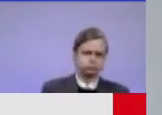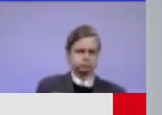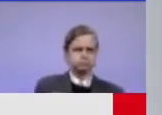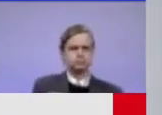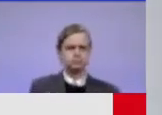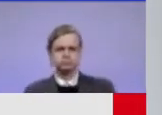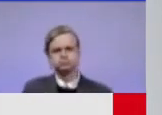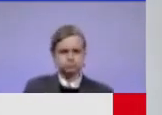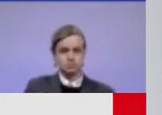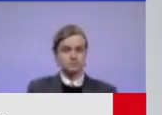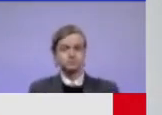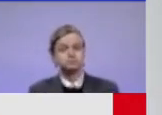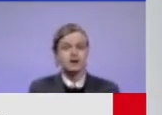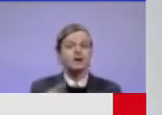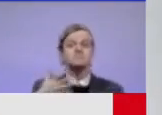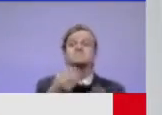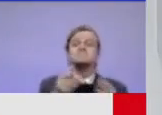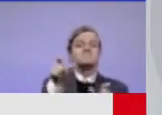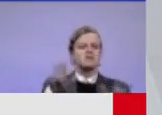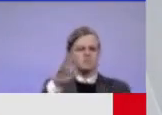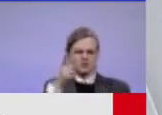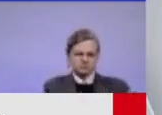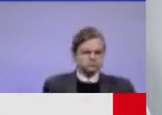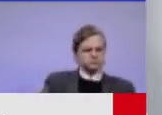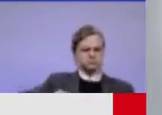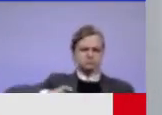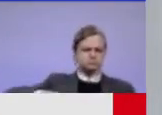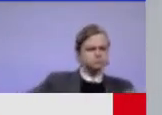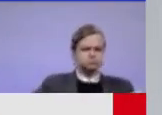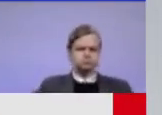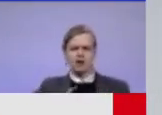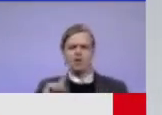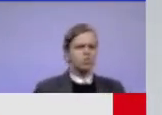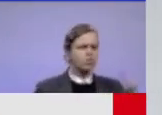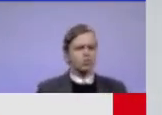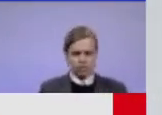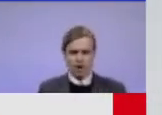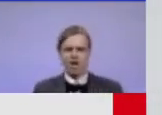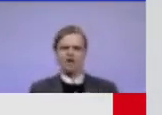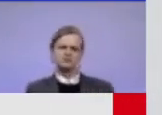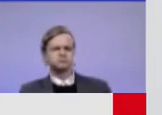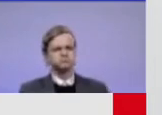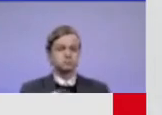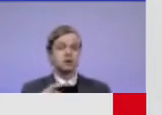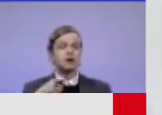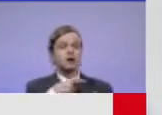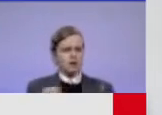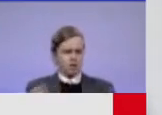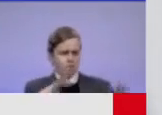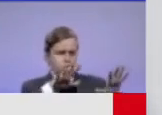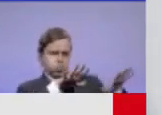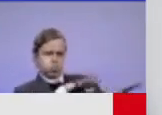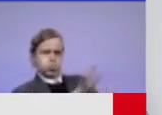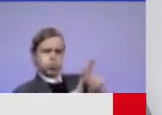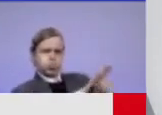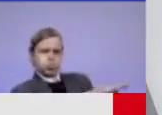ca niciodată și este susținut de partidele extremiste și populiste. De aceea trebuie să